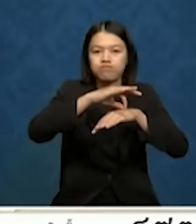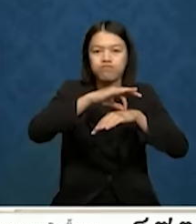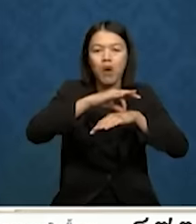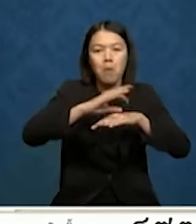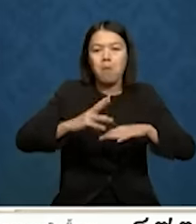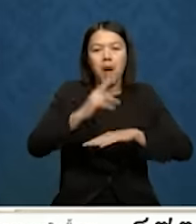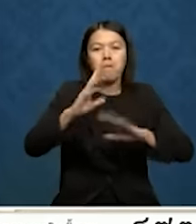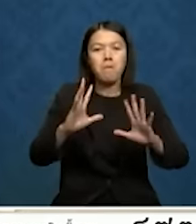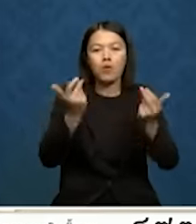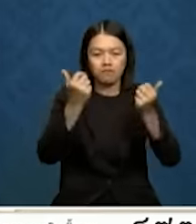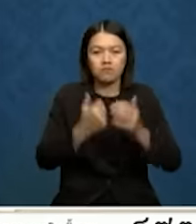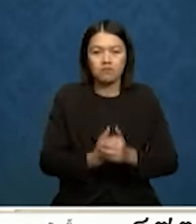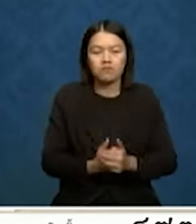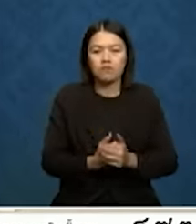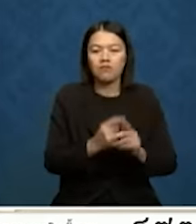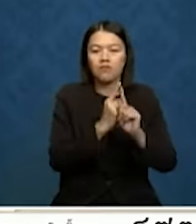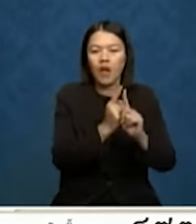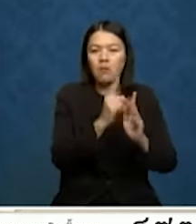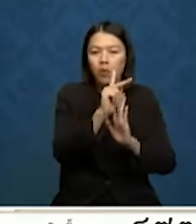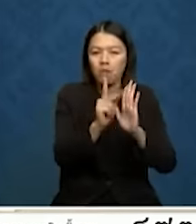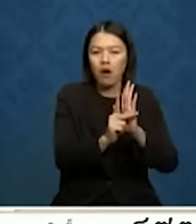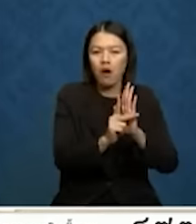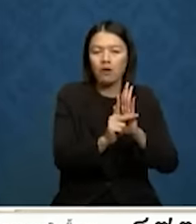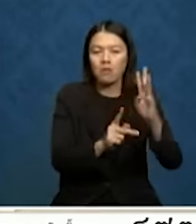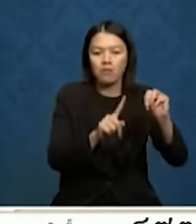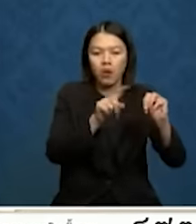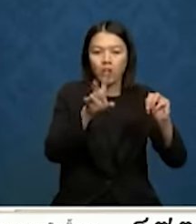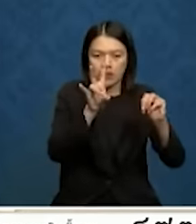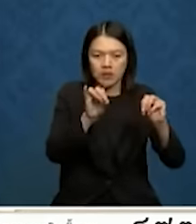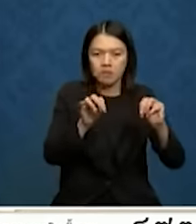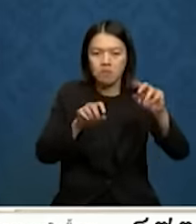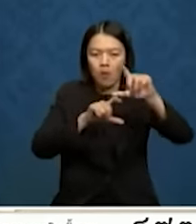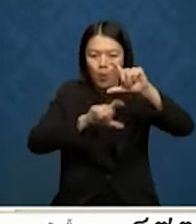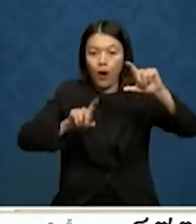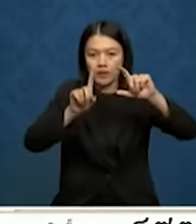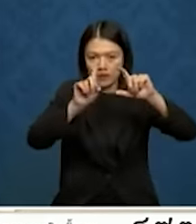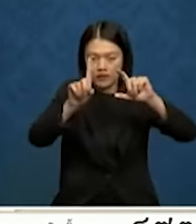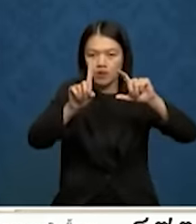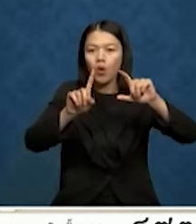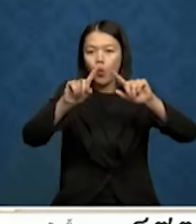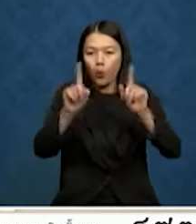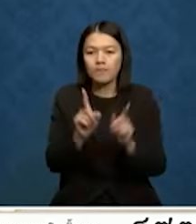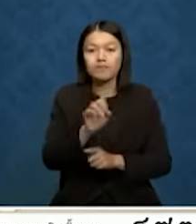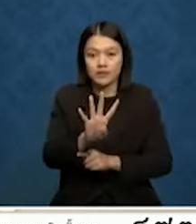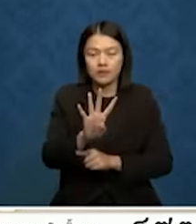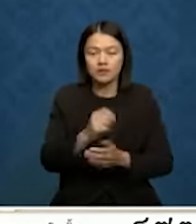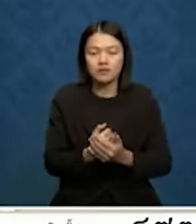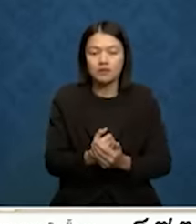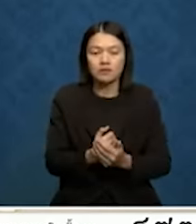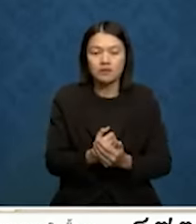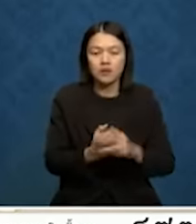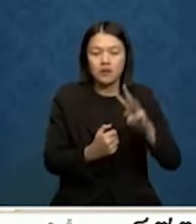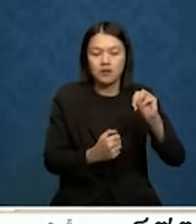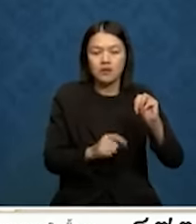พาะตัวตามรัฐธรรมนูญมาตรา170วรรค1วงเล็บ4ประกอบมาตร